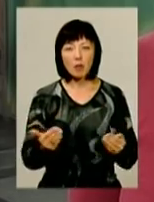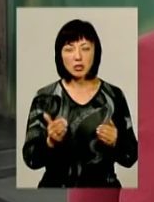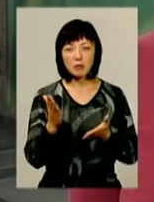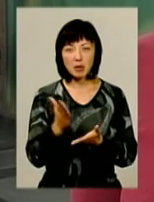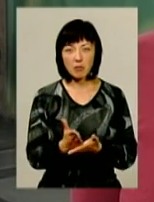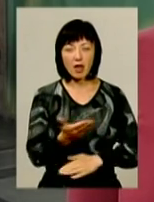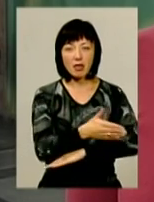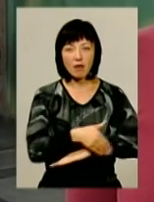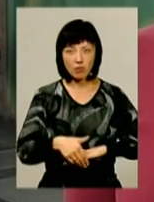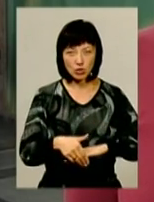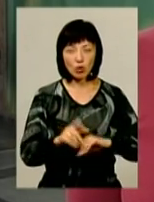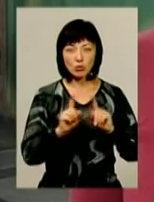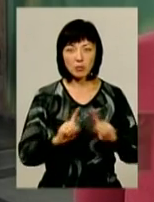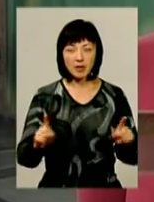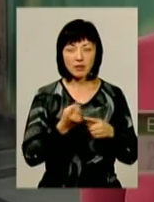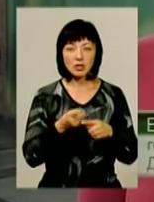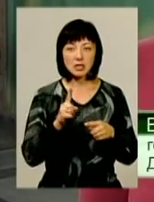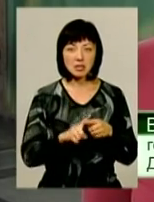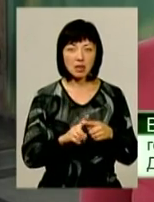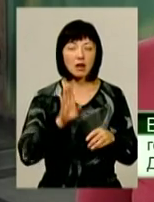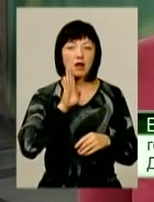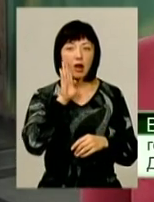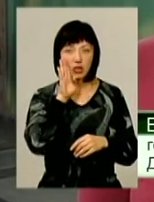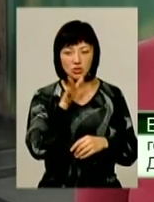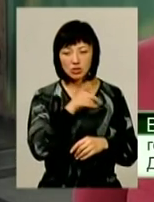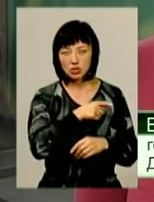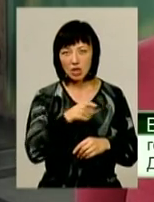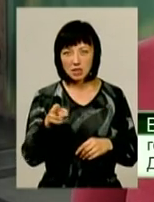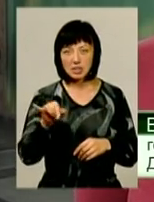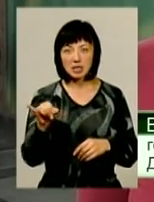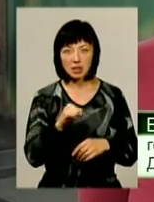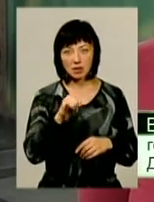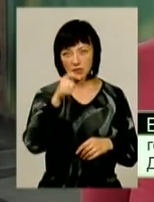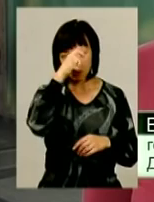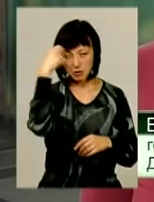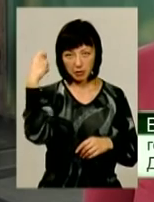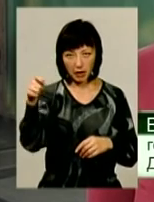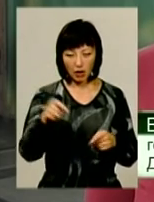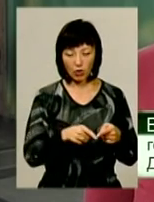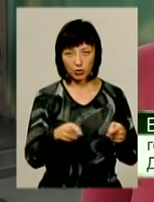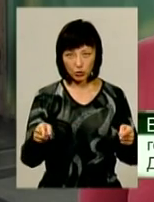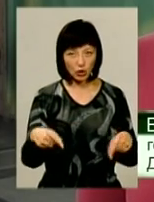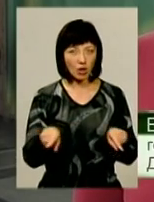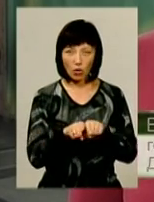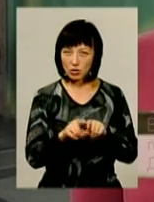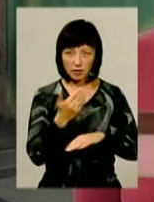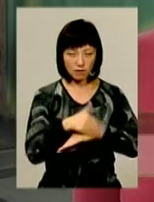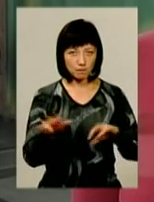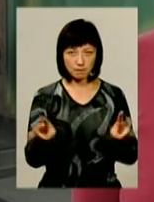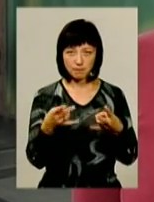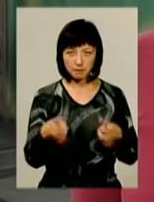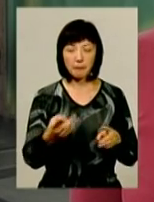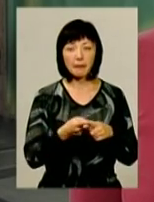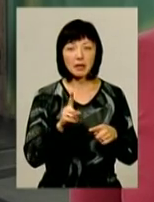перебування на повітрі, особливо це стосується в ранішній час і в період спекотний.